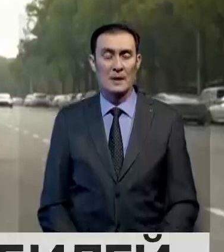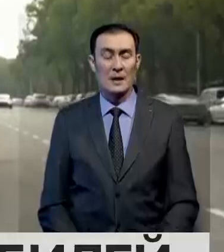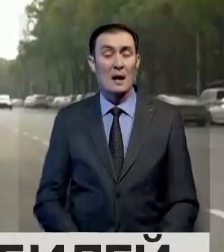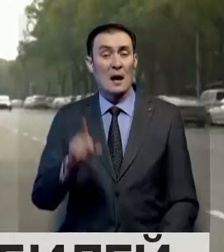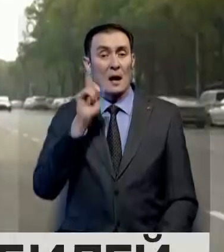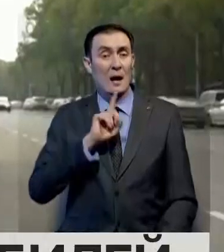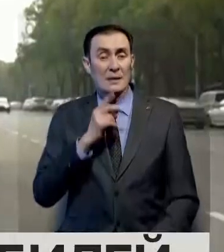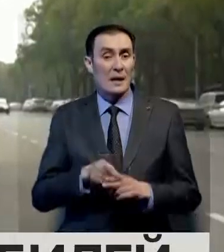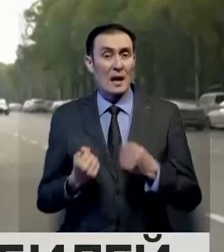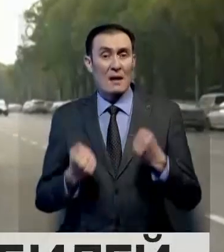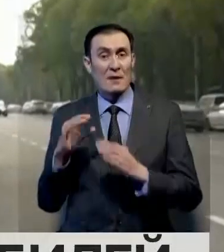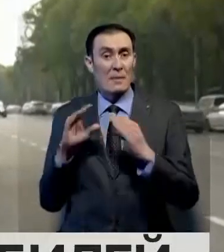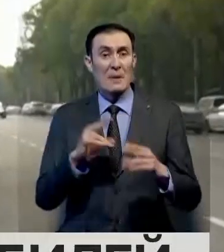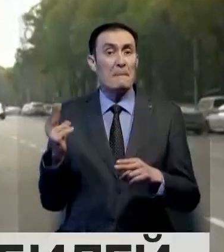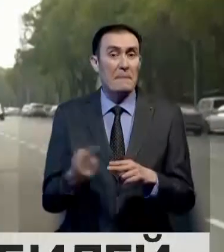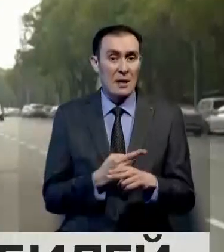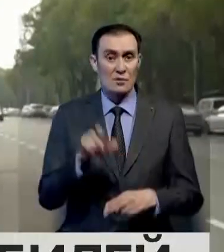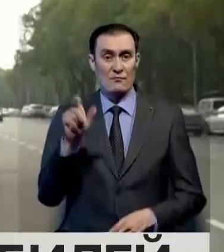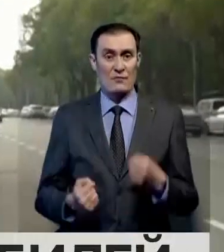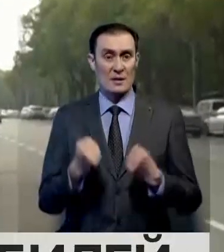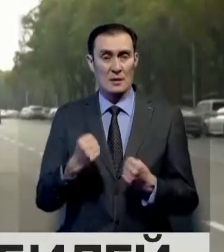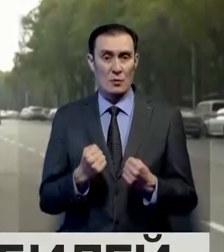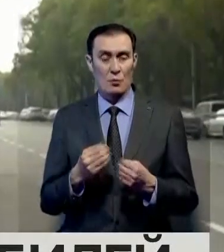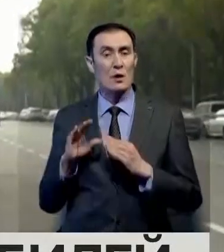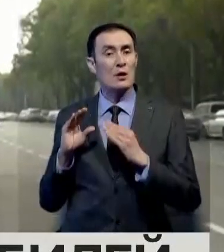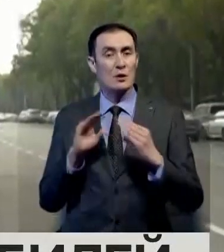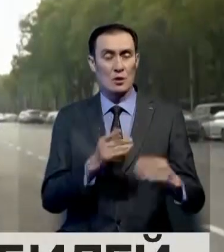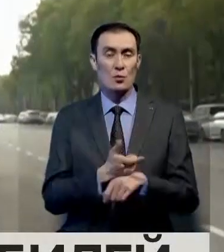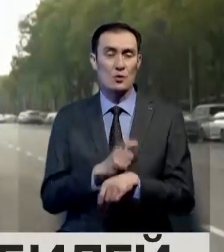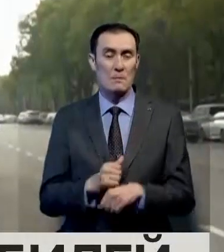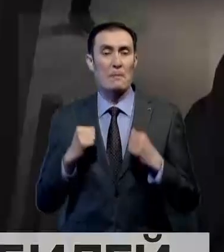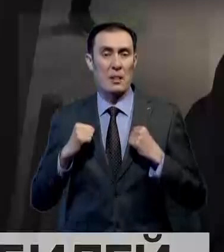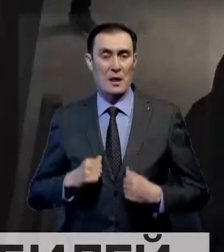Хотя это автомобиль без водителя, я бы сказала, что едет очень плавно по дороге.